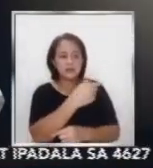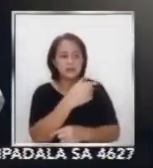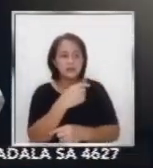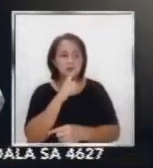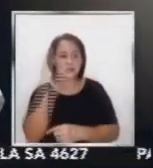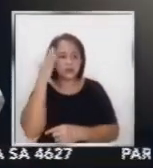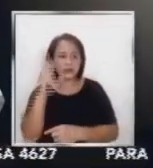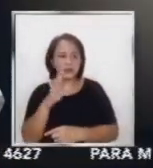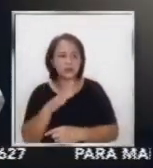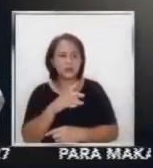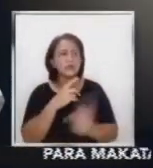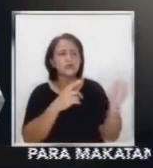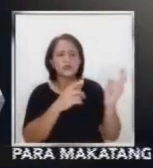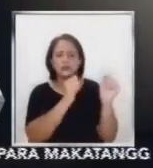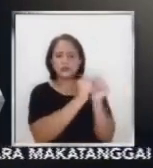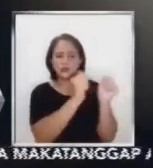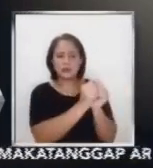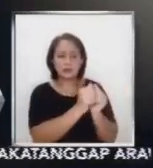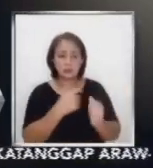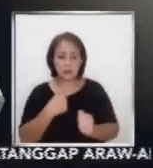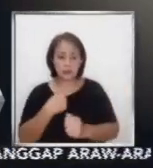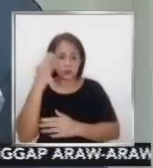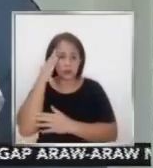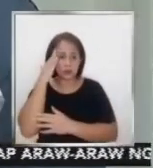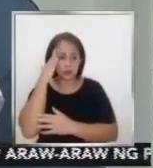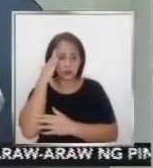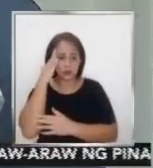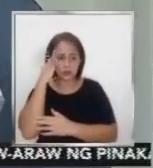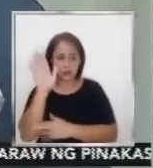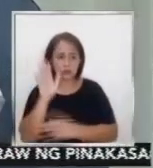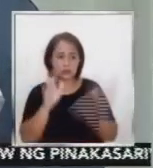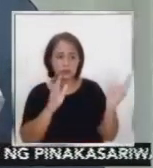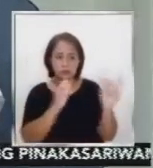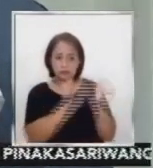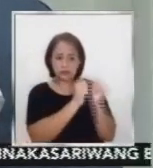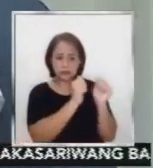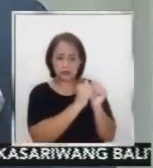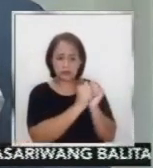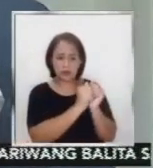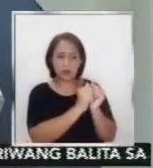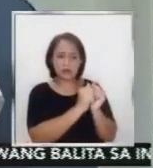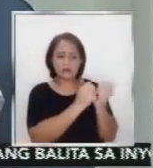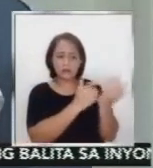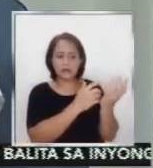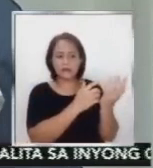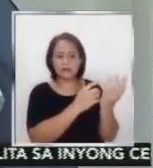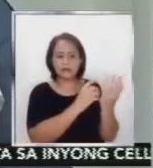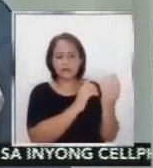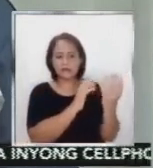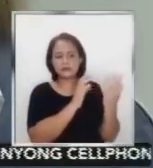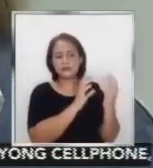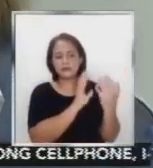sila. Hindi ko naman alam na nakipagsama nila na nag-aayos na pala sila. Hindi ko po alam. Kaya nakipaghiwalay po